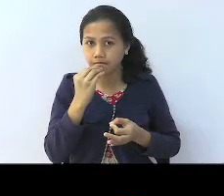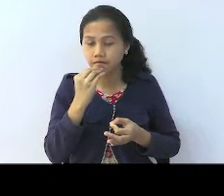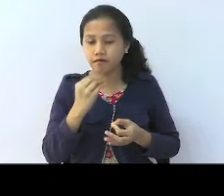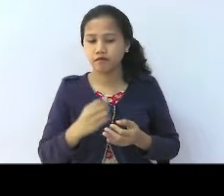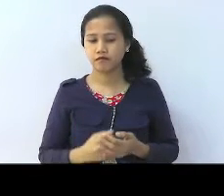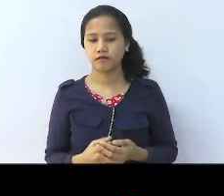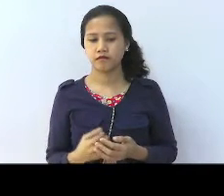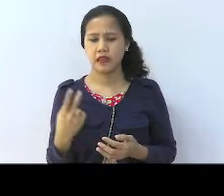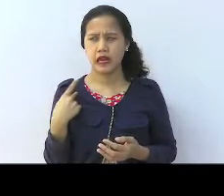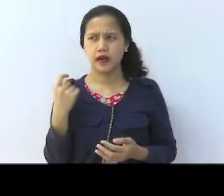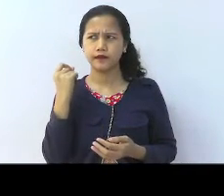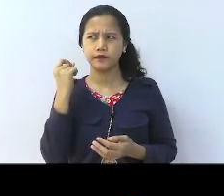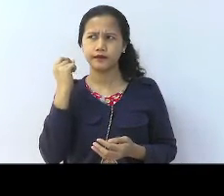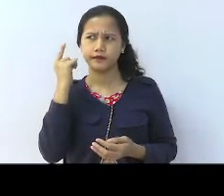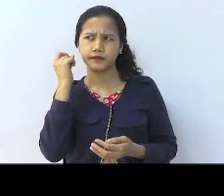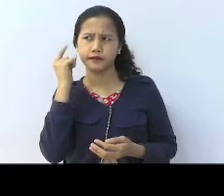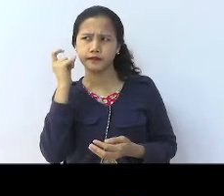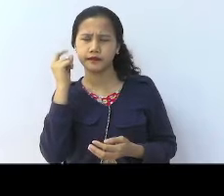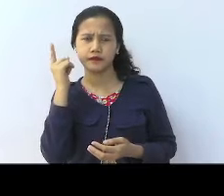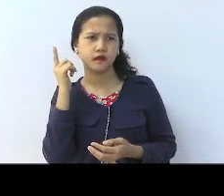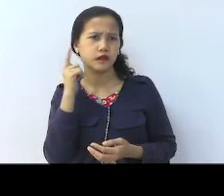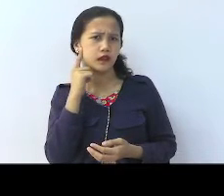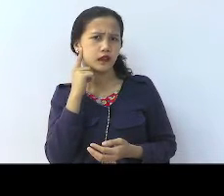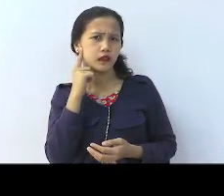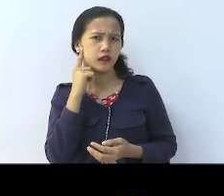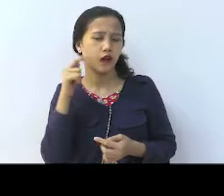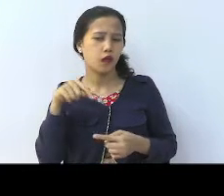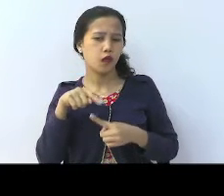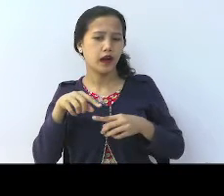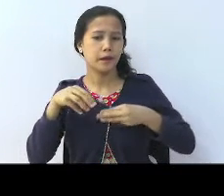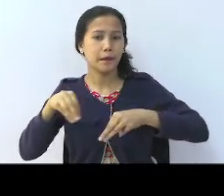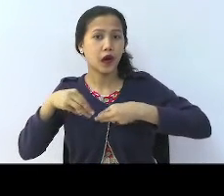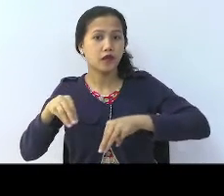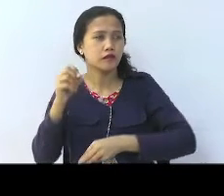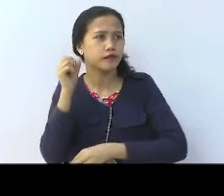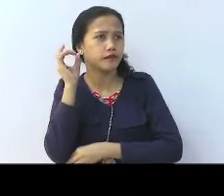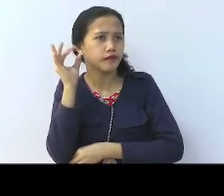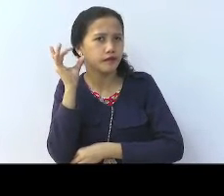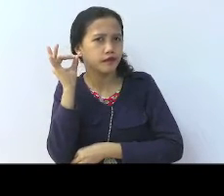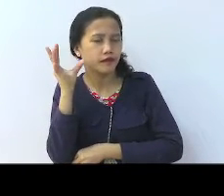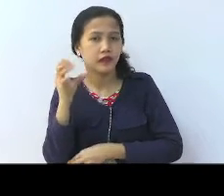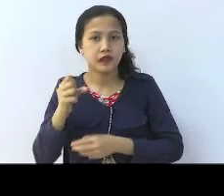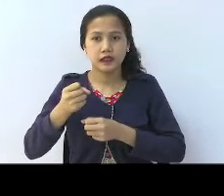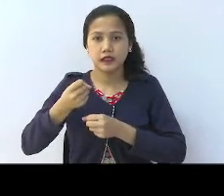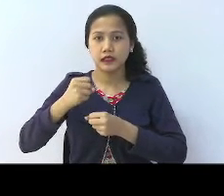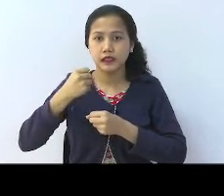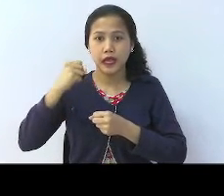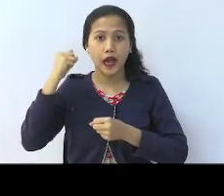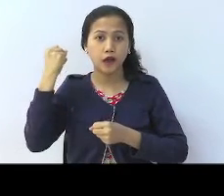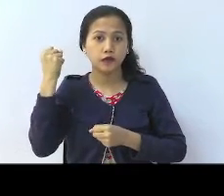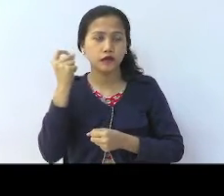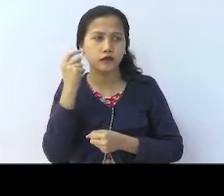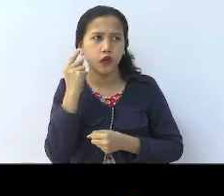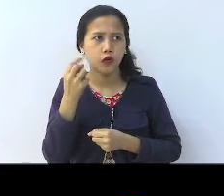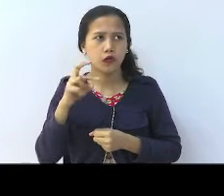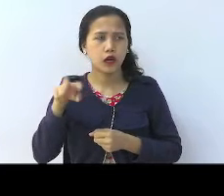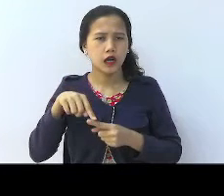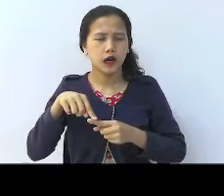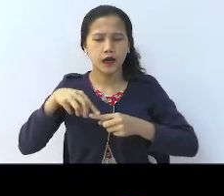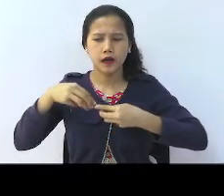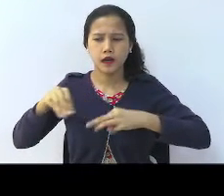maibuka o hindi mo rin maisara ng maayos. Naglalak ang panga. Pwedeng naglak na nakanganga ka or naglak ka